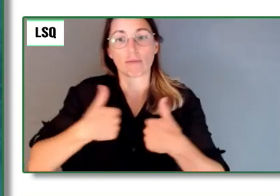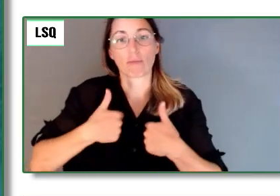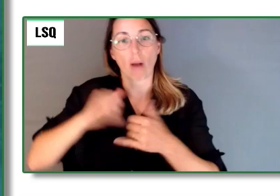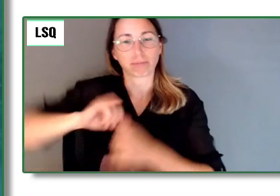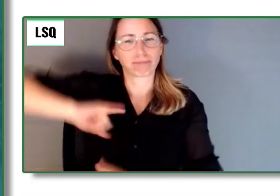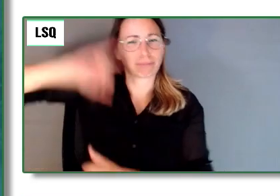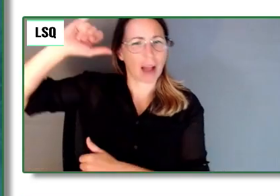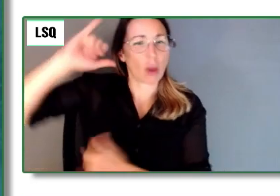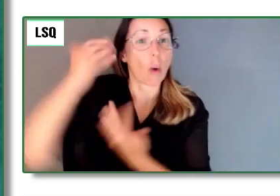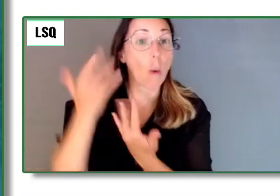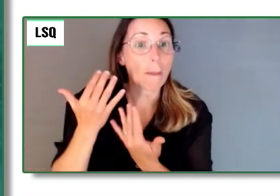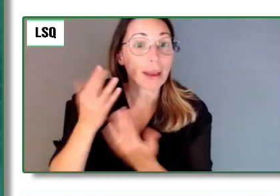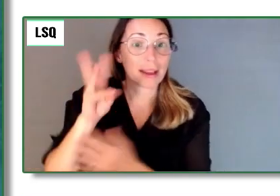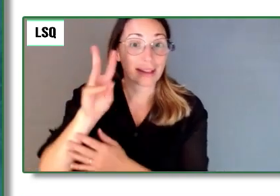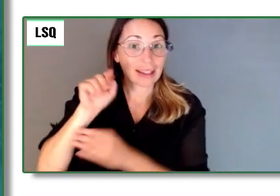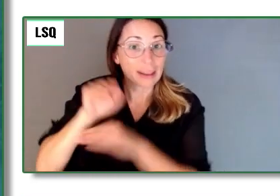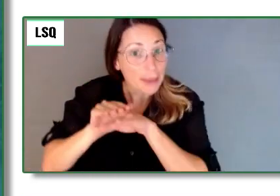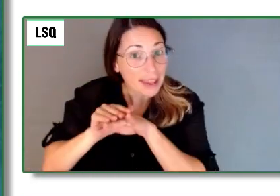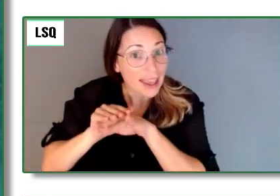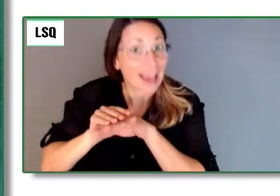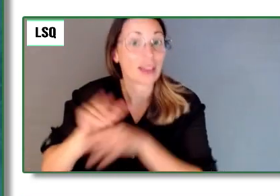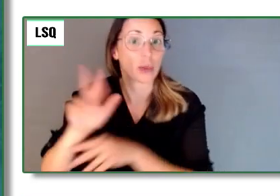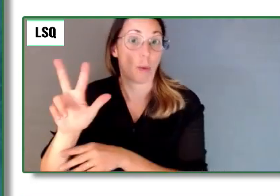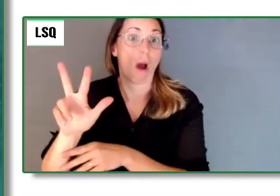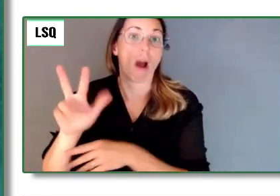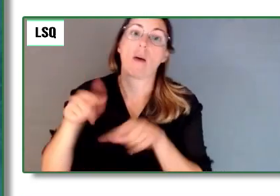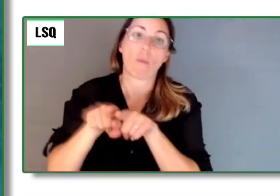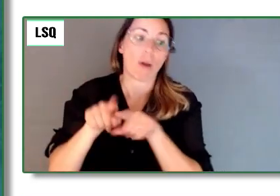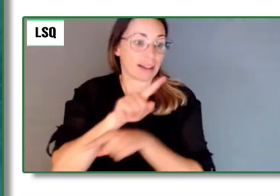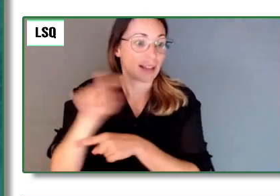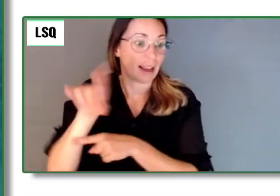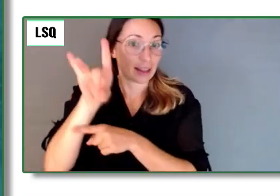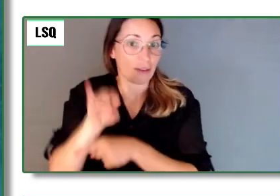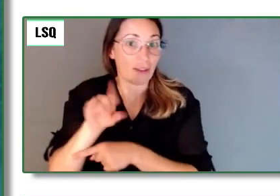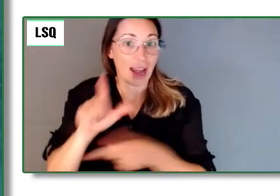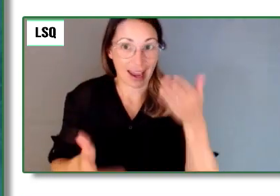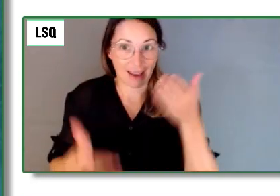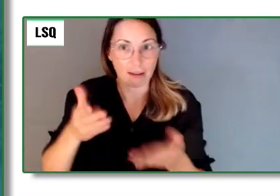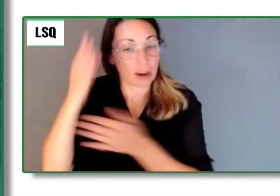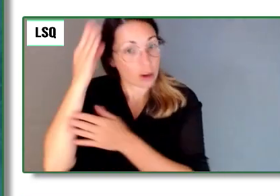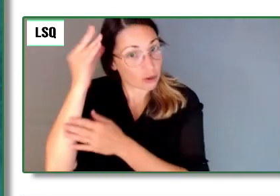J'ai un chien guide, moitié labrador et golden retriever.